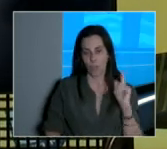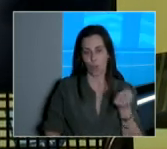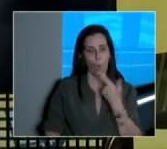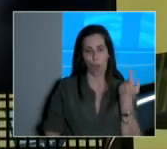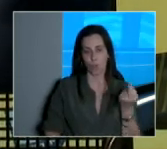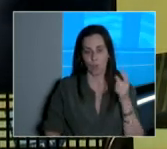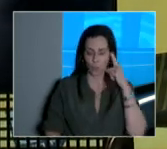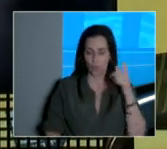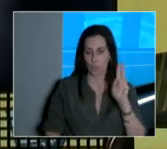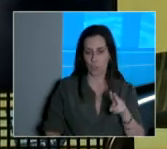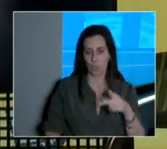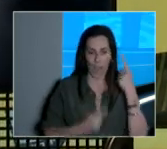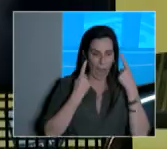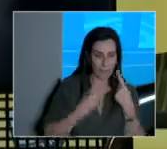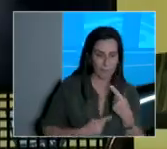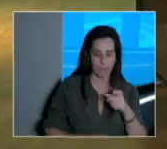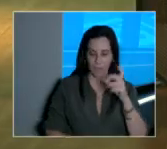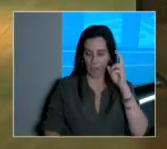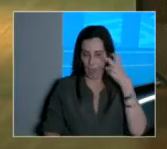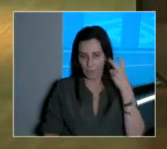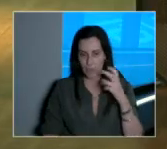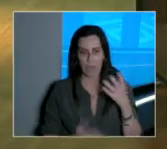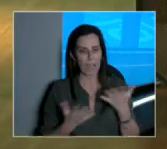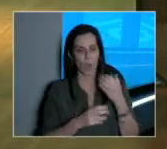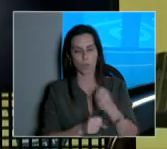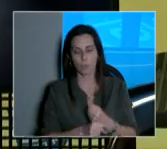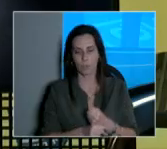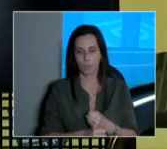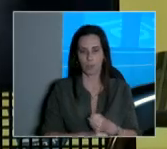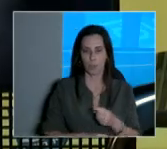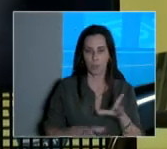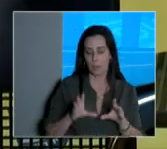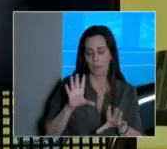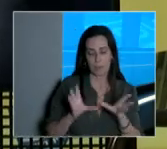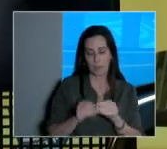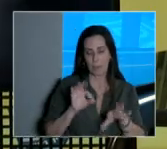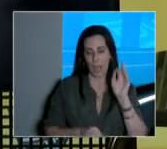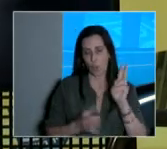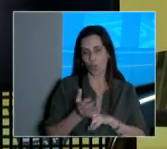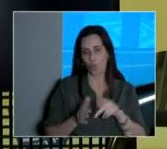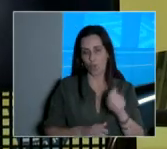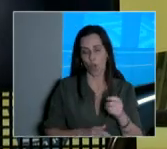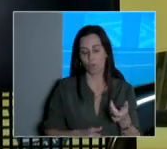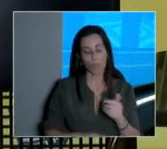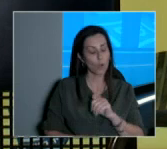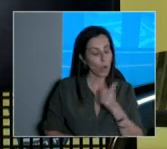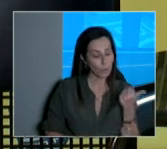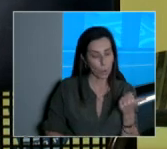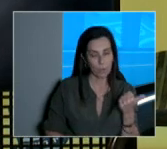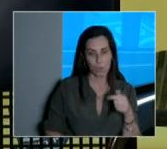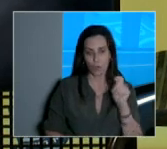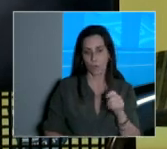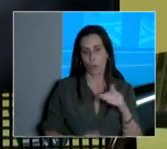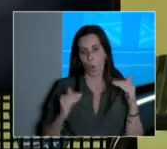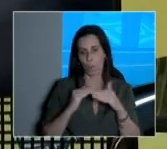לכל קשת הדעות. צריך להיות שם חרדי וערבי וליברל שמרני, על ידי בחירה נכונה של השופטים. על ידי קודם כל